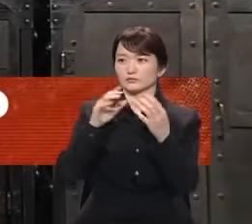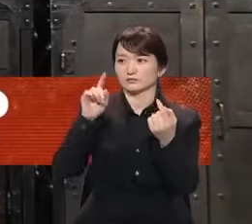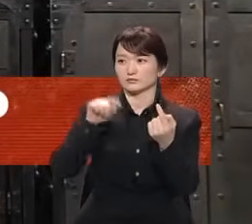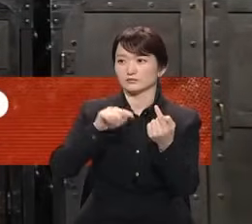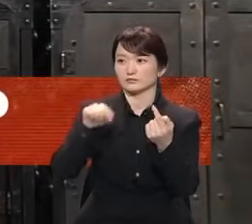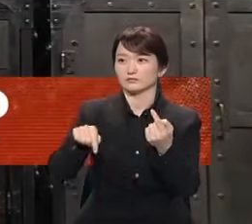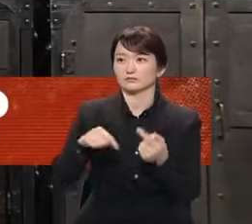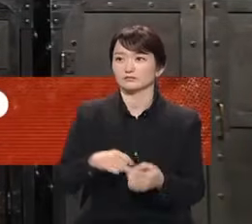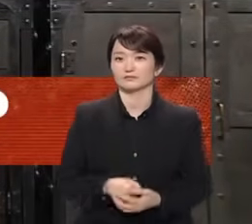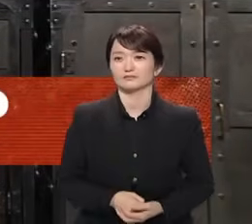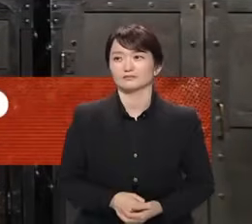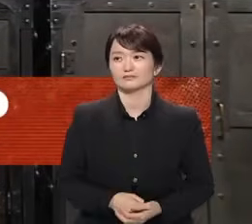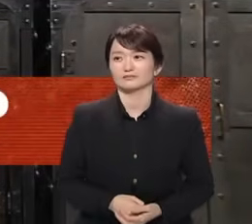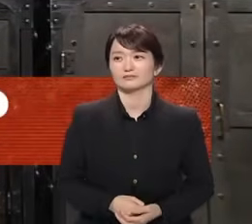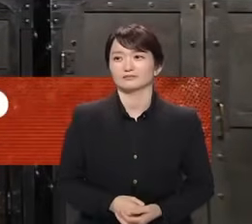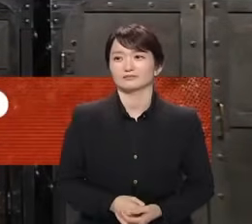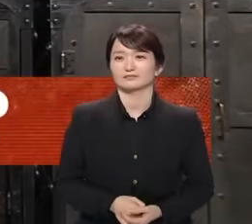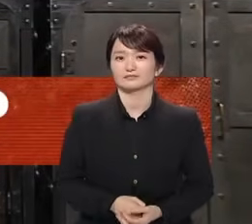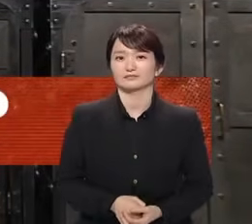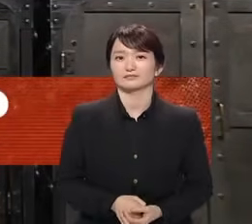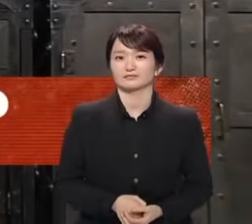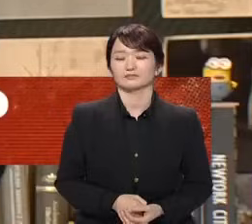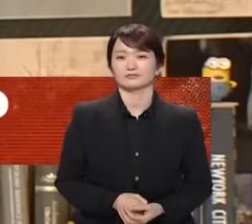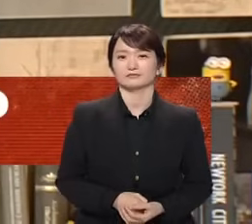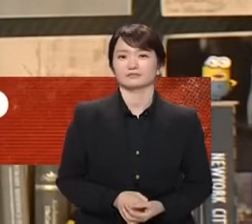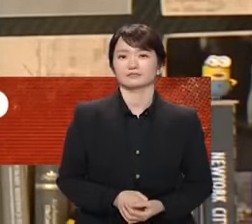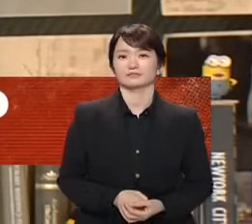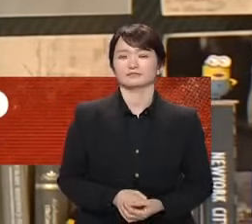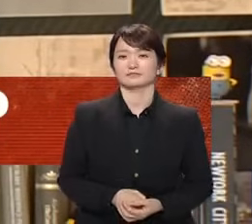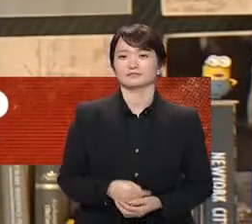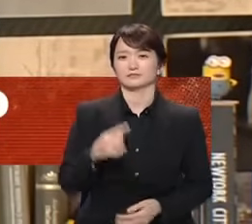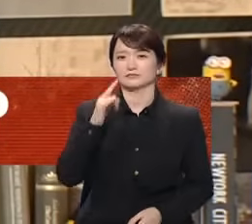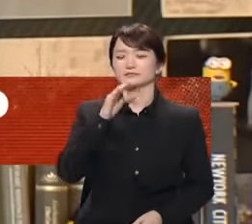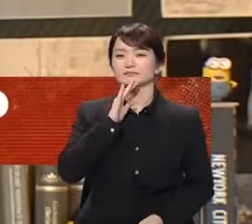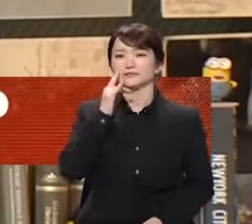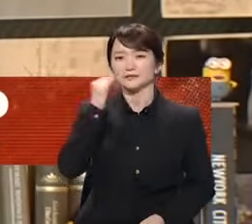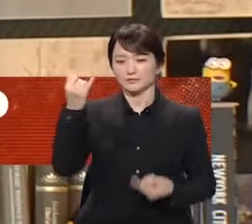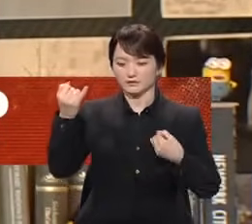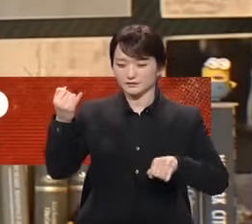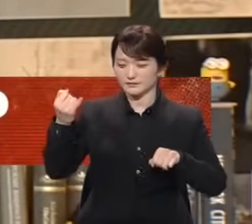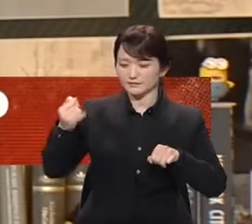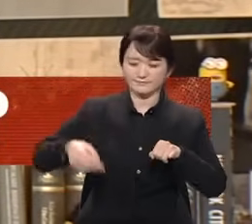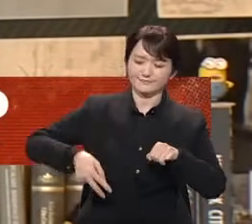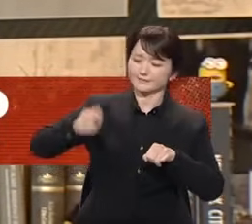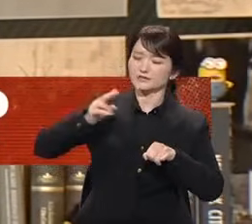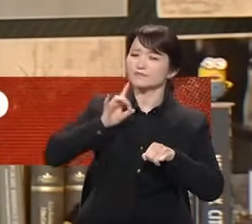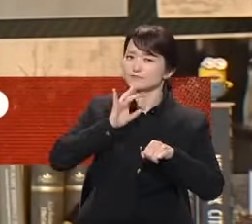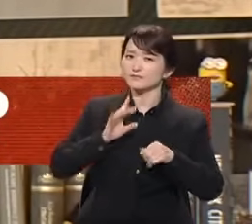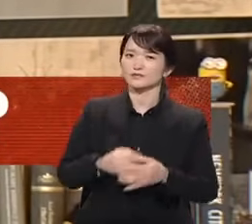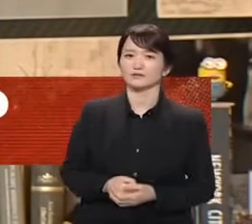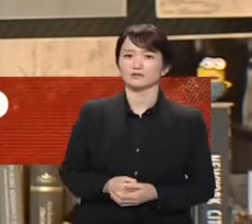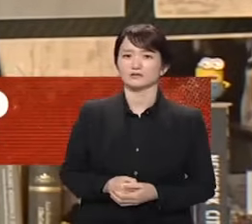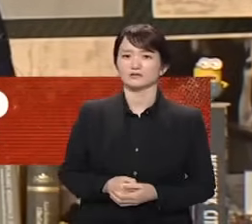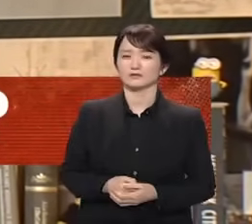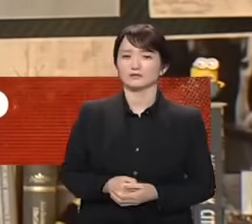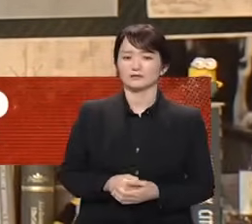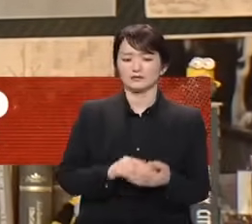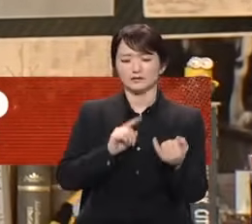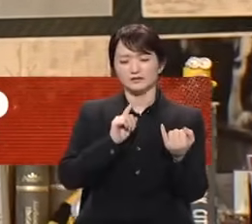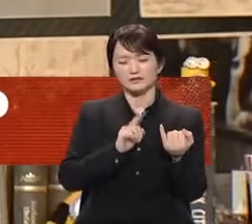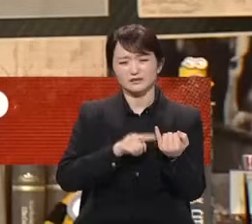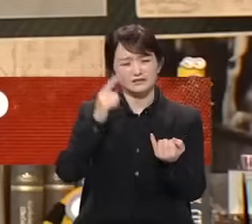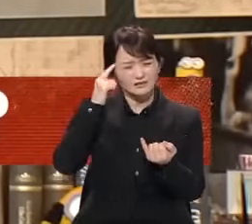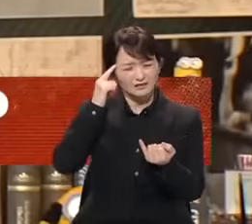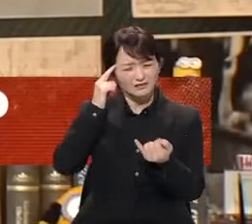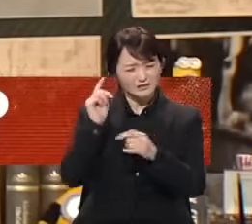양 변호사님 혼자였어요. 좋아요. 다음은 의절만이 답이라는 차입니다. 어머머머, 얘 좀 봐. 야, 박상희, 이거 사 정신